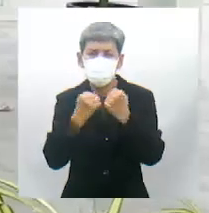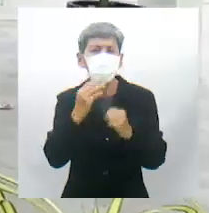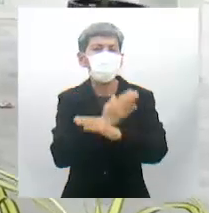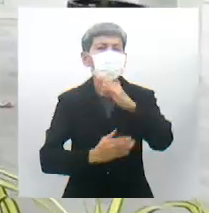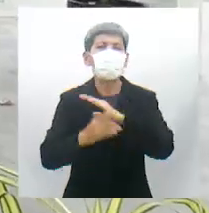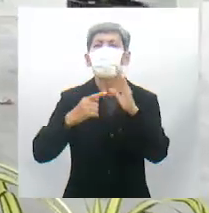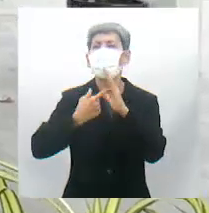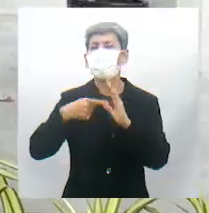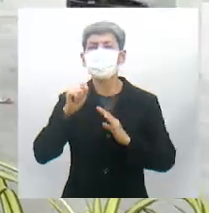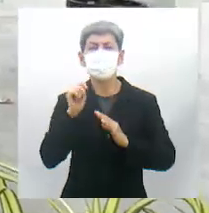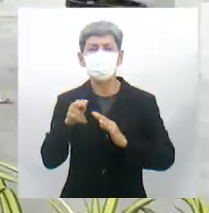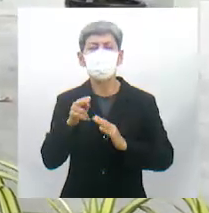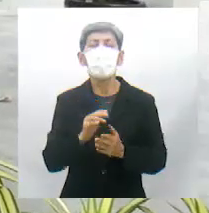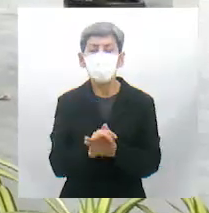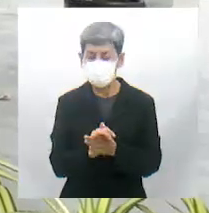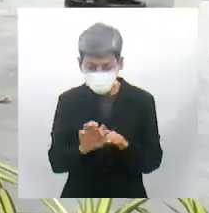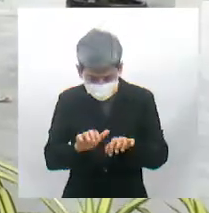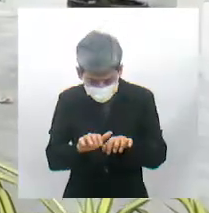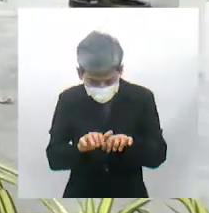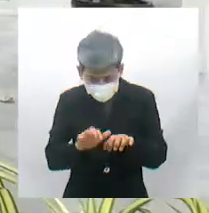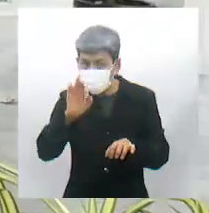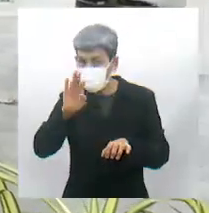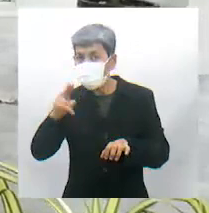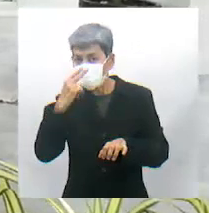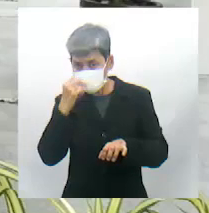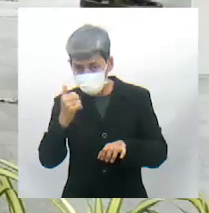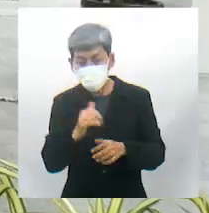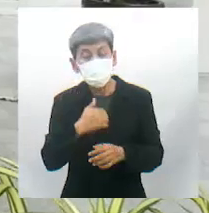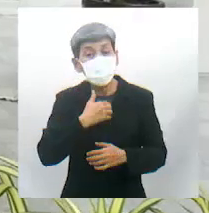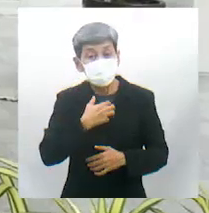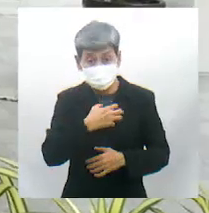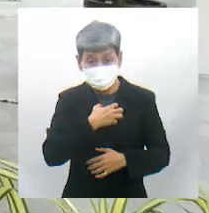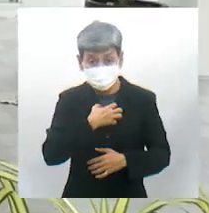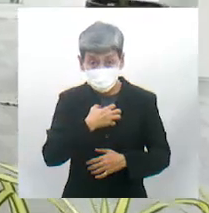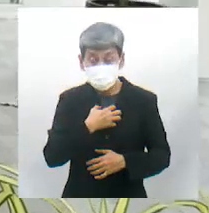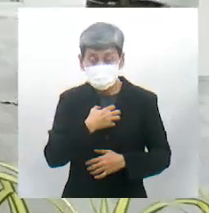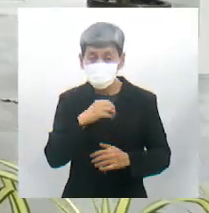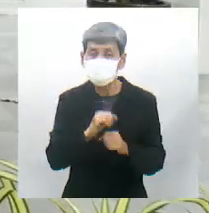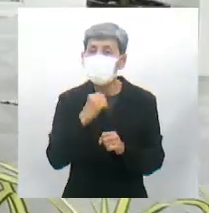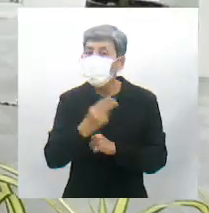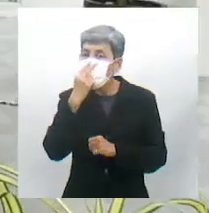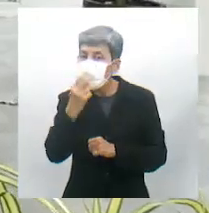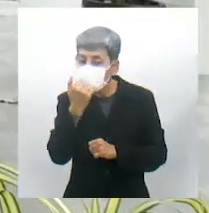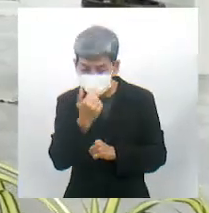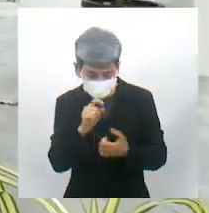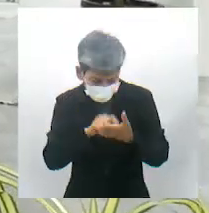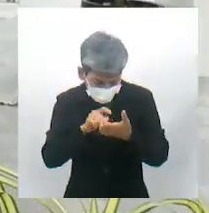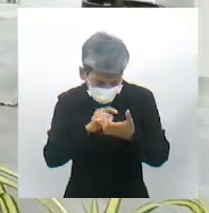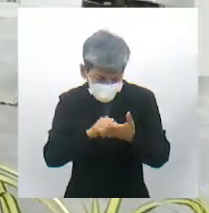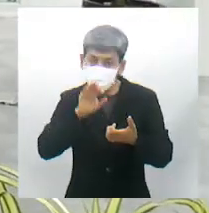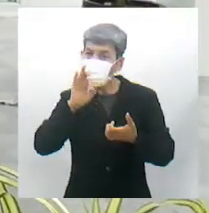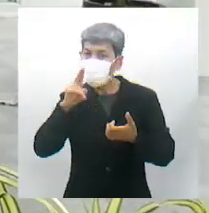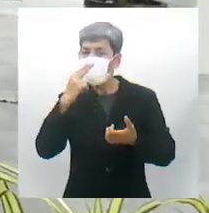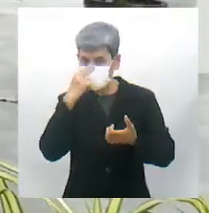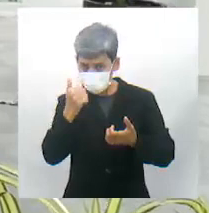คนพิการปทุมธานี ก็ไปเสิร์ชได้เลยใน Facebook ครับผม ครับนั่นใครอยากเข้ามาเยี่ยมชมก็สามารถเข้าไปเสิร์ชใน Facebook